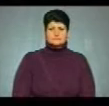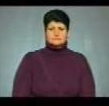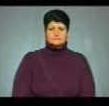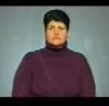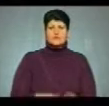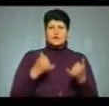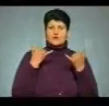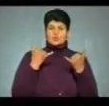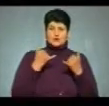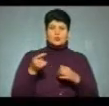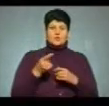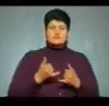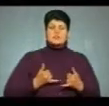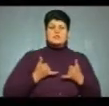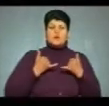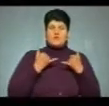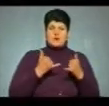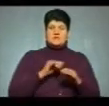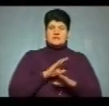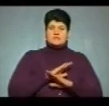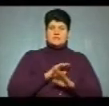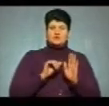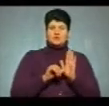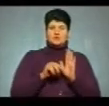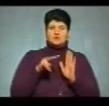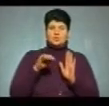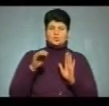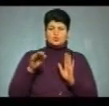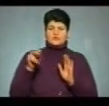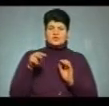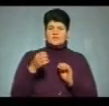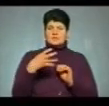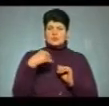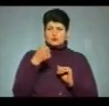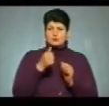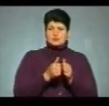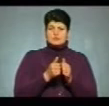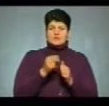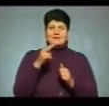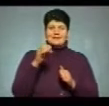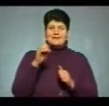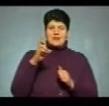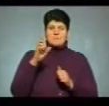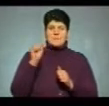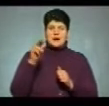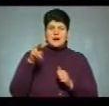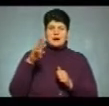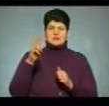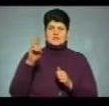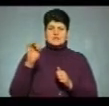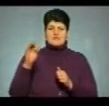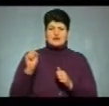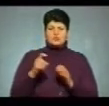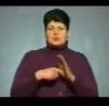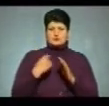Сьогодні у Тернополі вшанували загиблого 6 лютого 2015 року поблизу Дебальцевого Донецької області бійця АТО Олександра